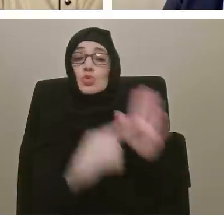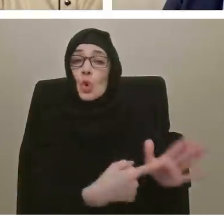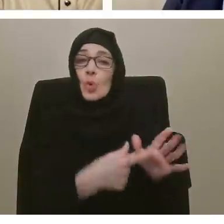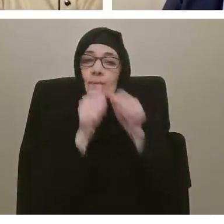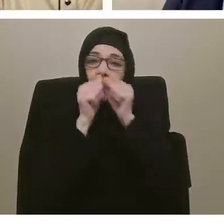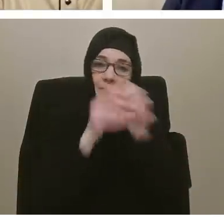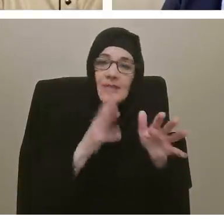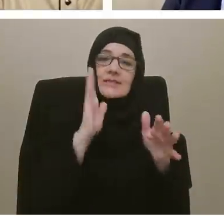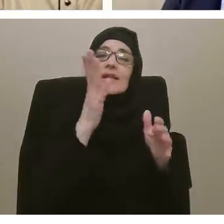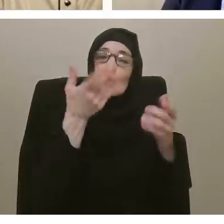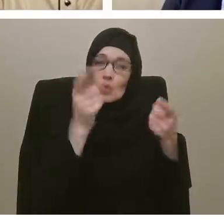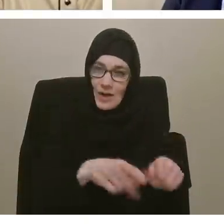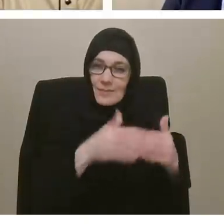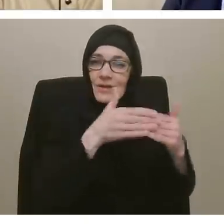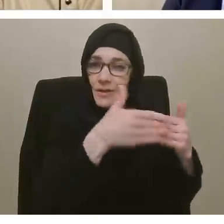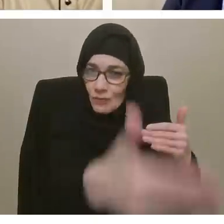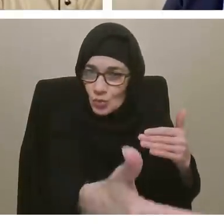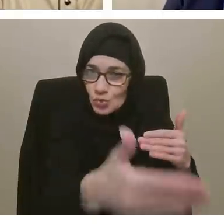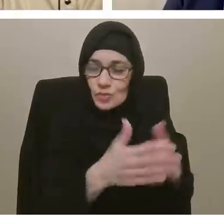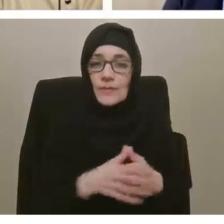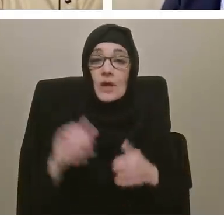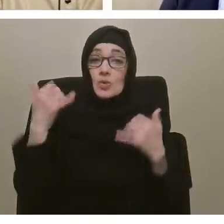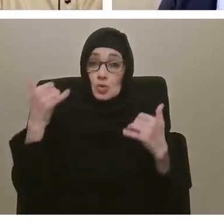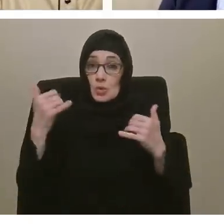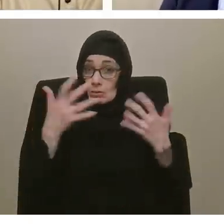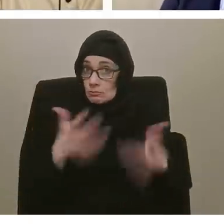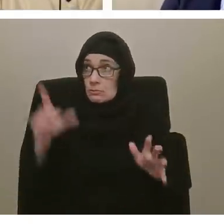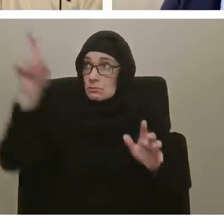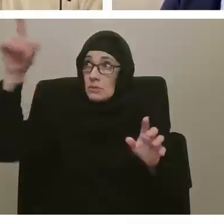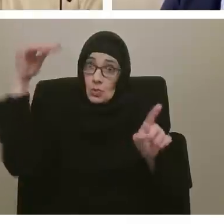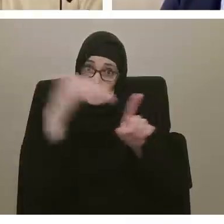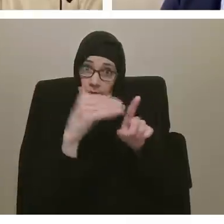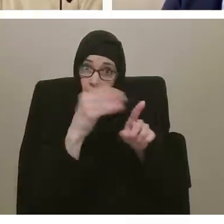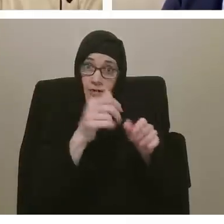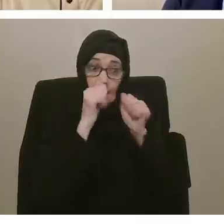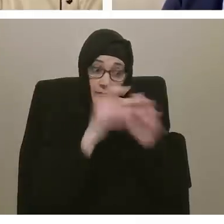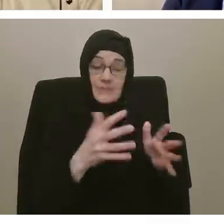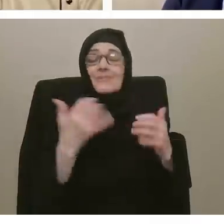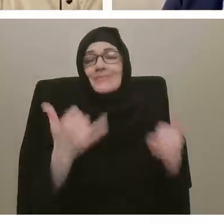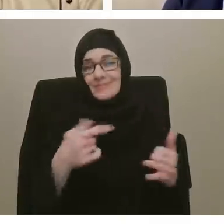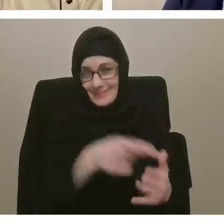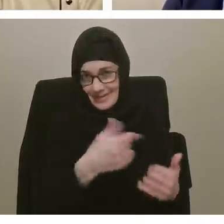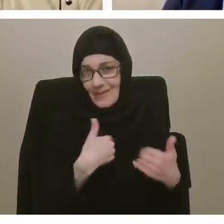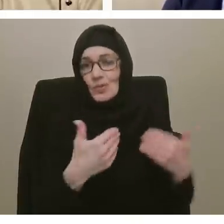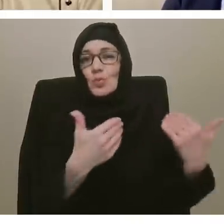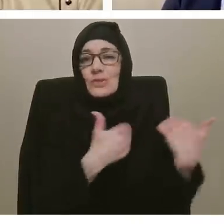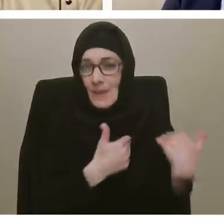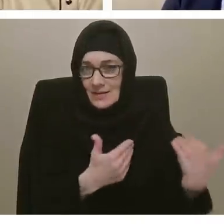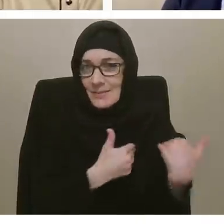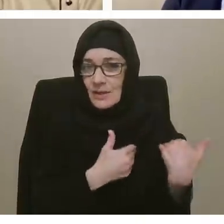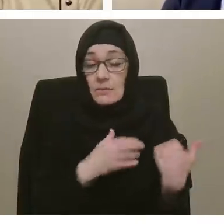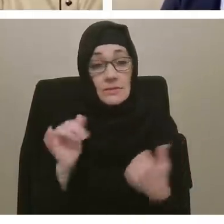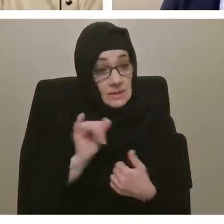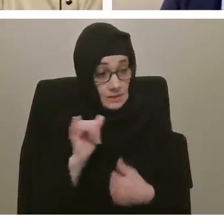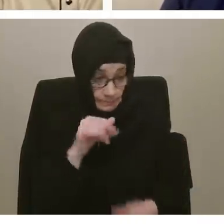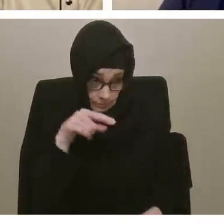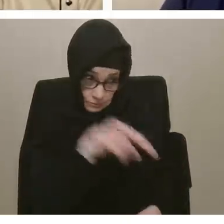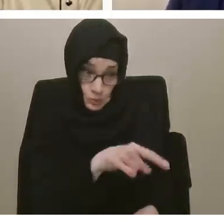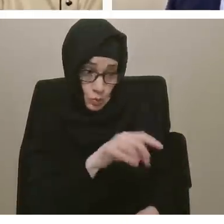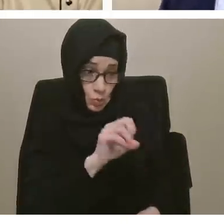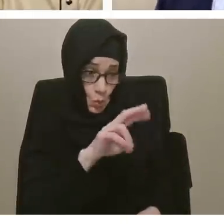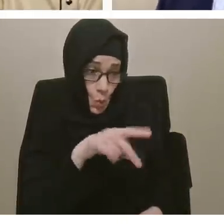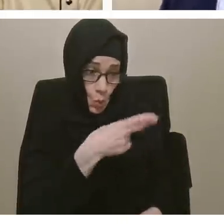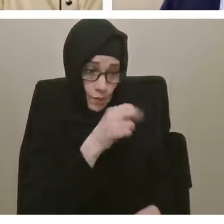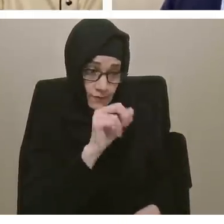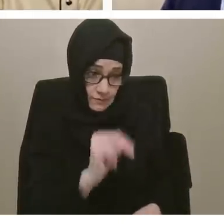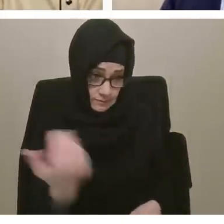in the future. So now that he reminded him of these blessings, there's a responsibility. Just as you were a yatim, لَمْ